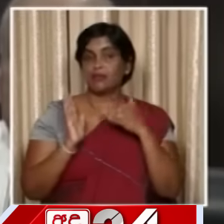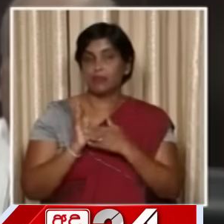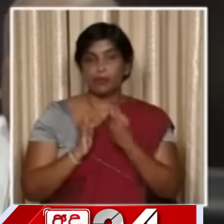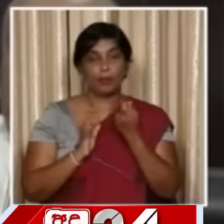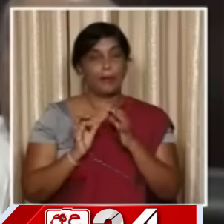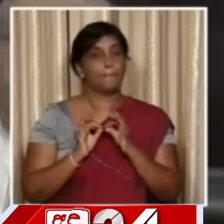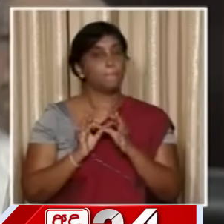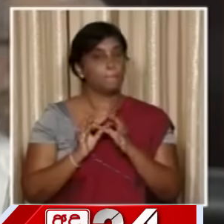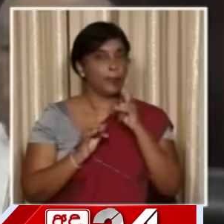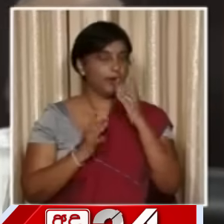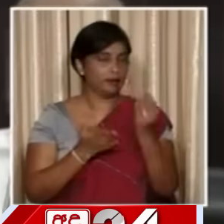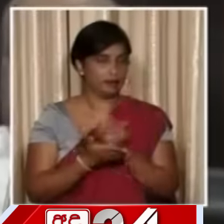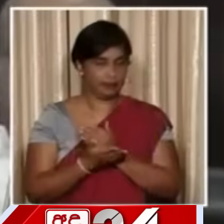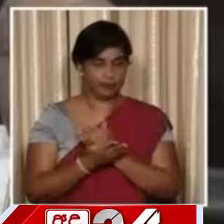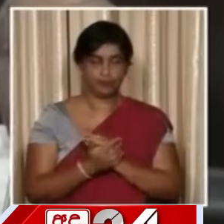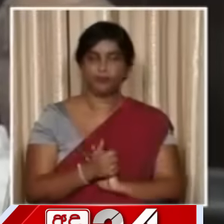රුපියල් බිලියනයක් වෙන්